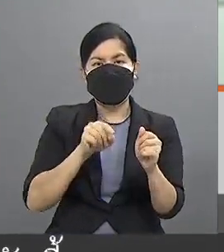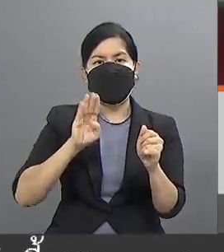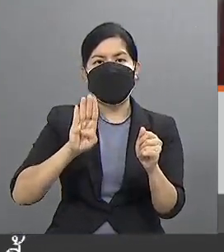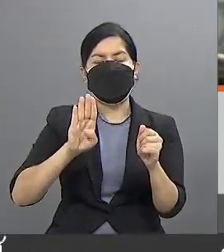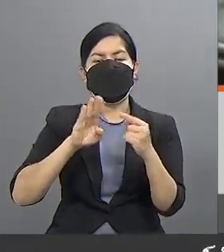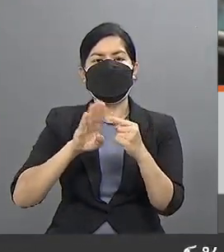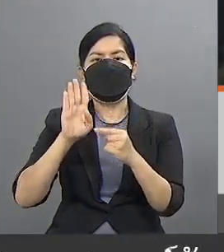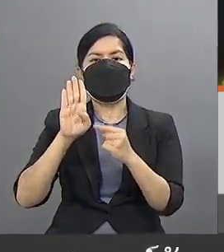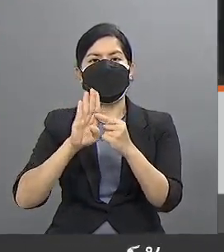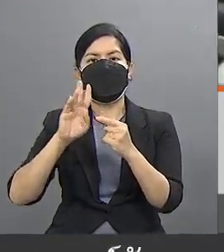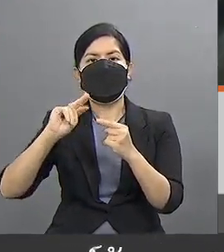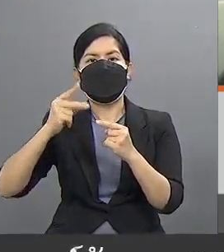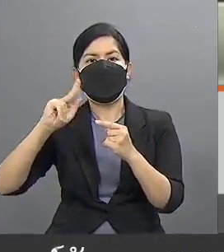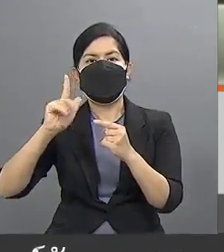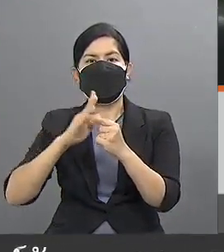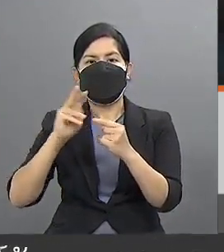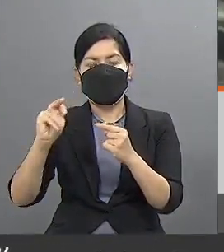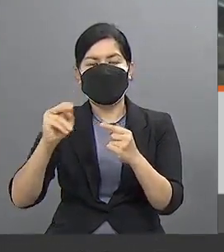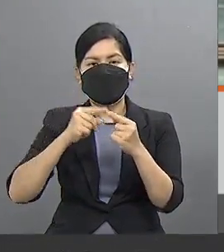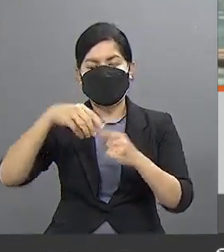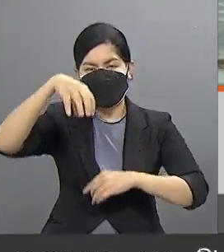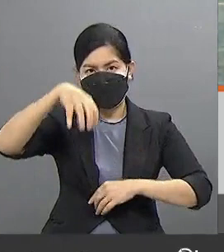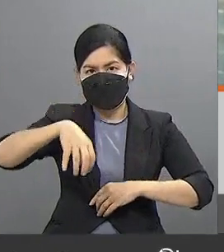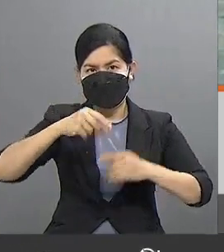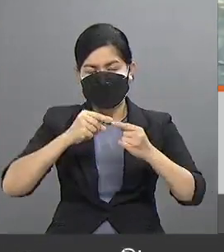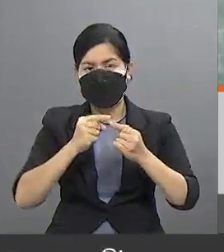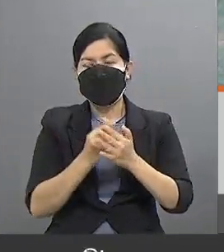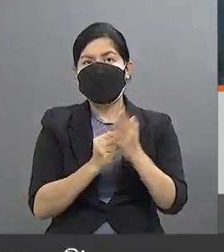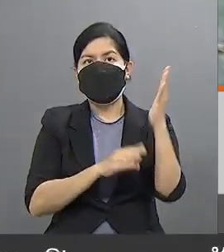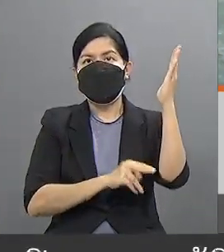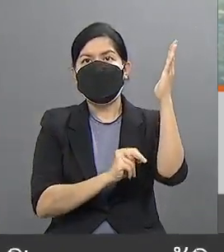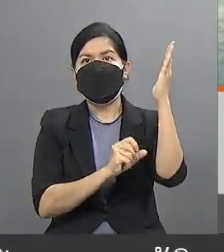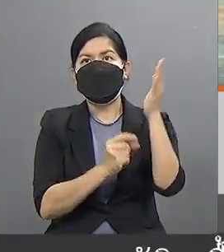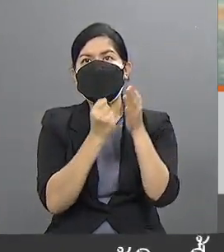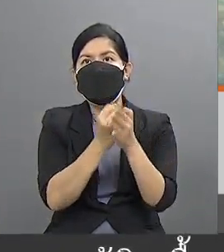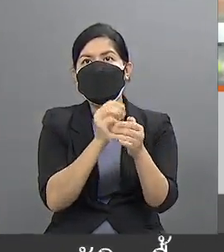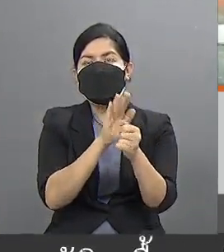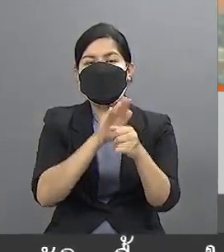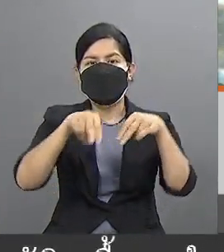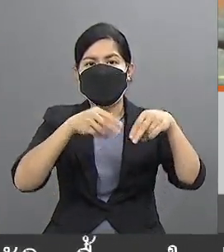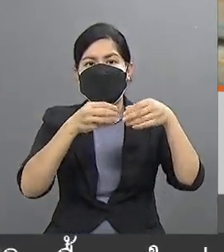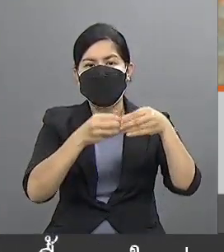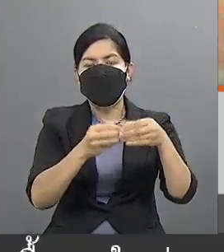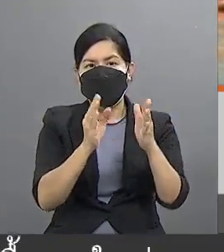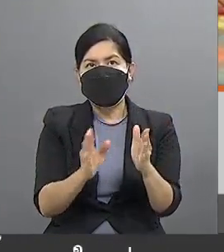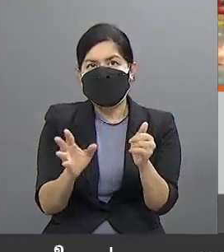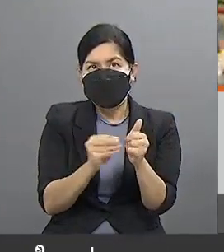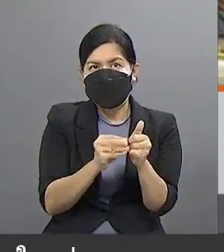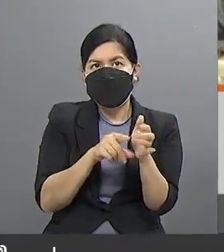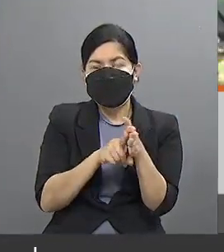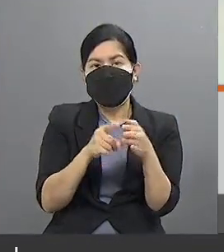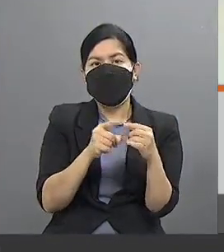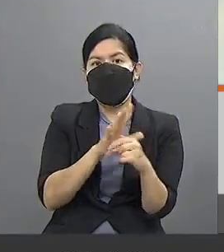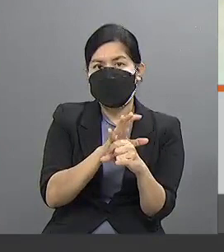ำเภอบางขันจังหวัดนครศรีธรรมราชเพื่อใช้ดูแลผู้ติดเชื้อโควิด-19 ซึ่งจะมีการเคลื่อนย้ายจากศูนย์พักคอยเข้